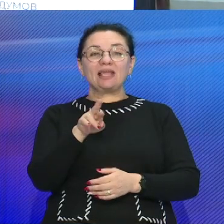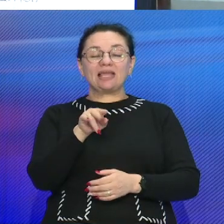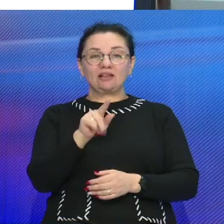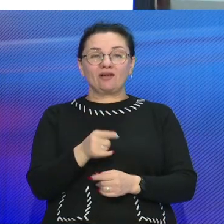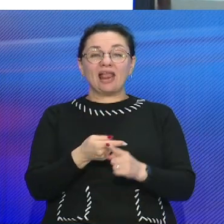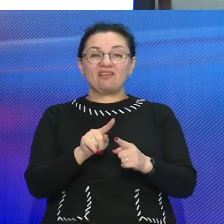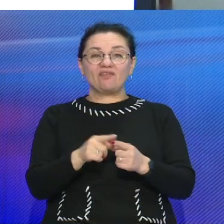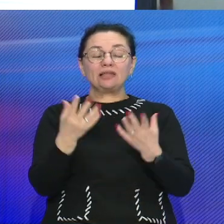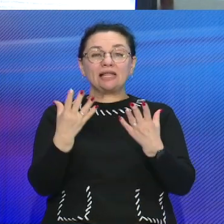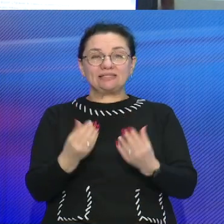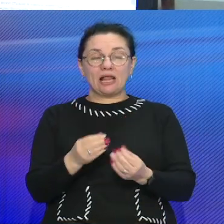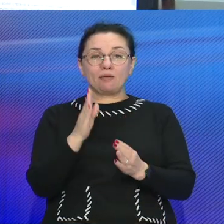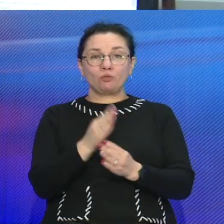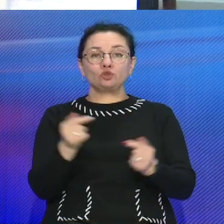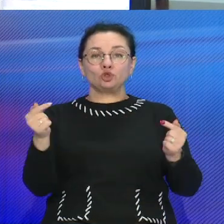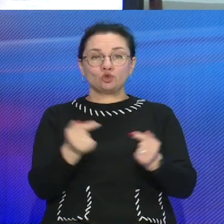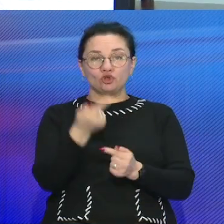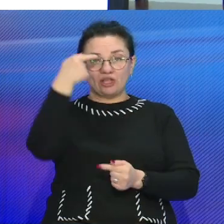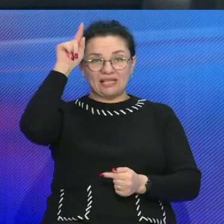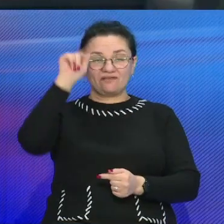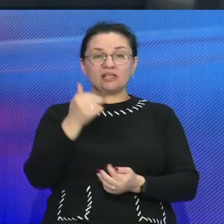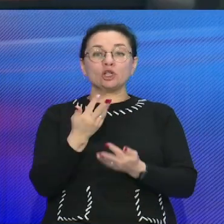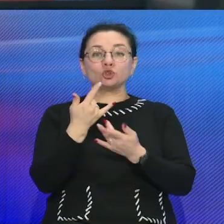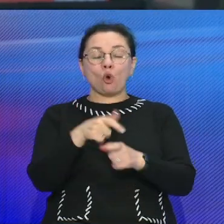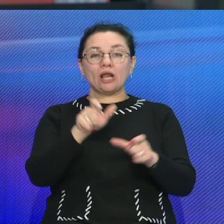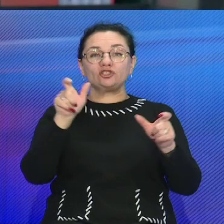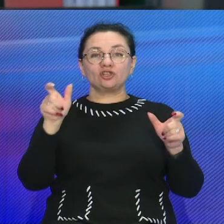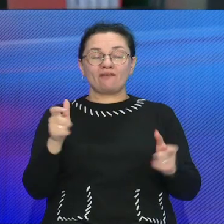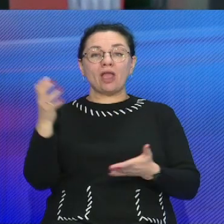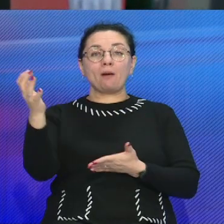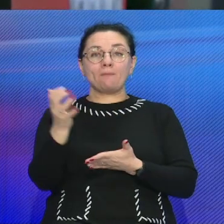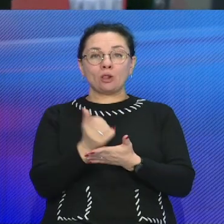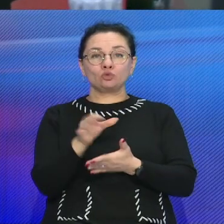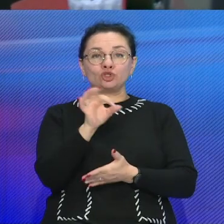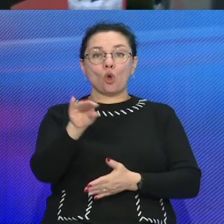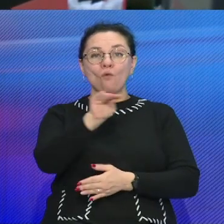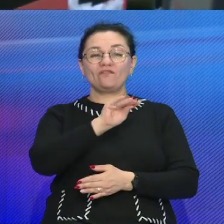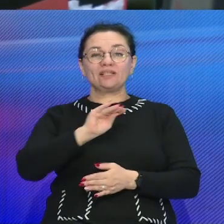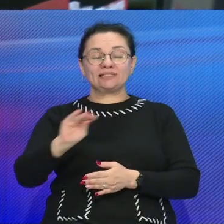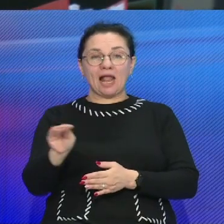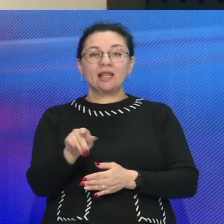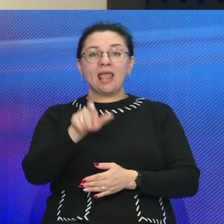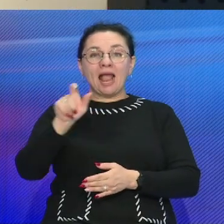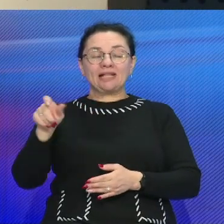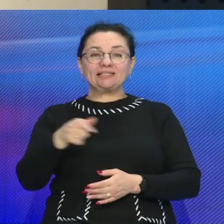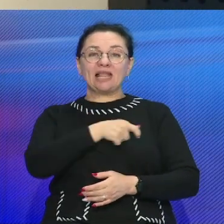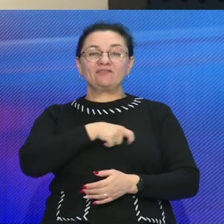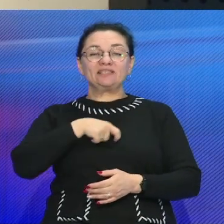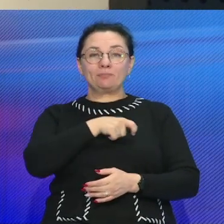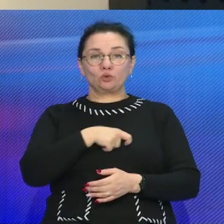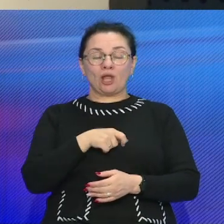вядома дакладная колькасць і імёны тых, хто разам з пасведчаннем атрымае афіцыйны статус кандыдата ў дэпутаты. А далей